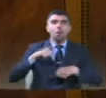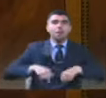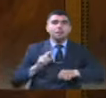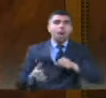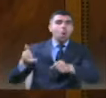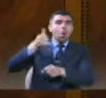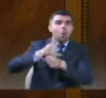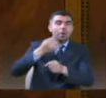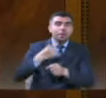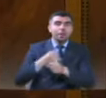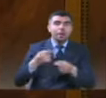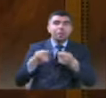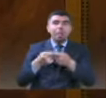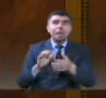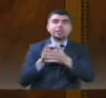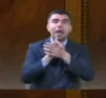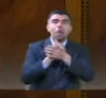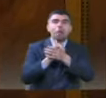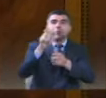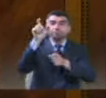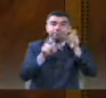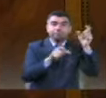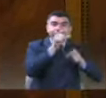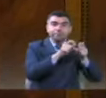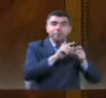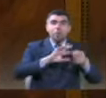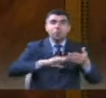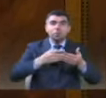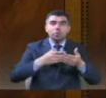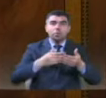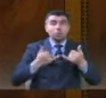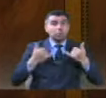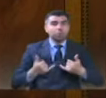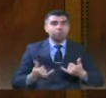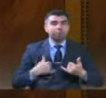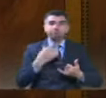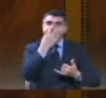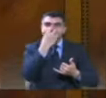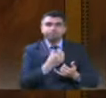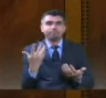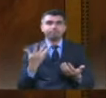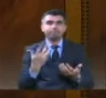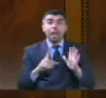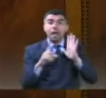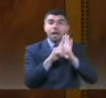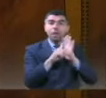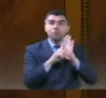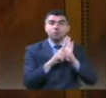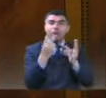الإدارة، وصالحنا الشعب مع المؤسسات، مع الأسف اليوم في ظل الدستور